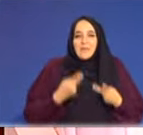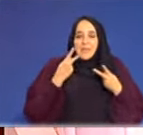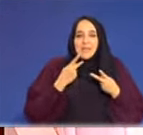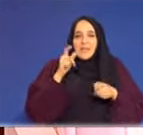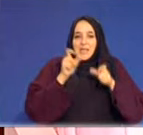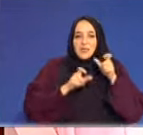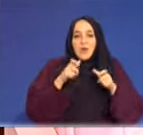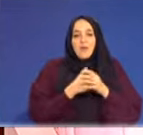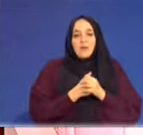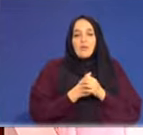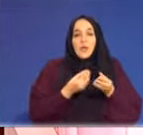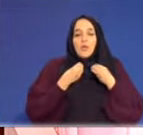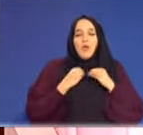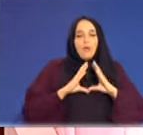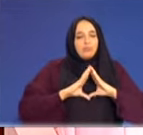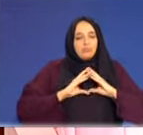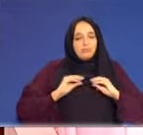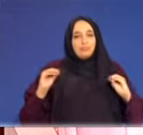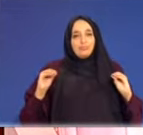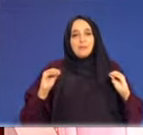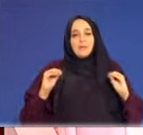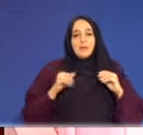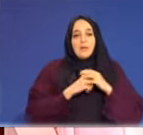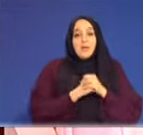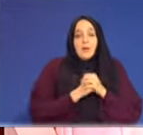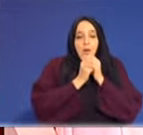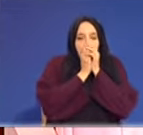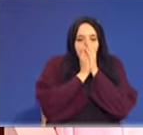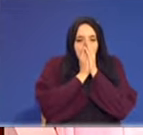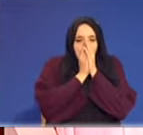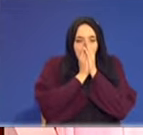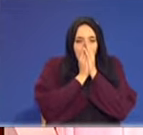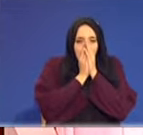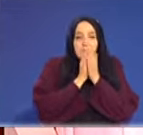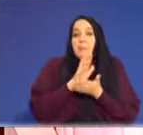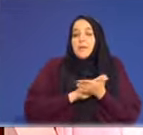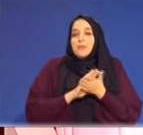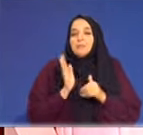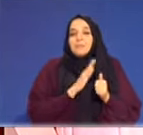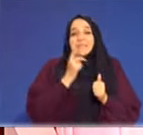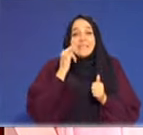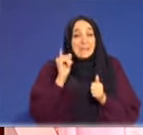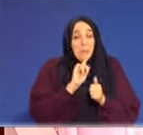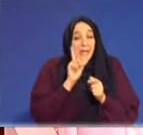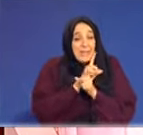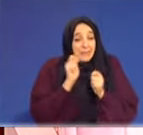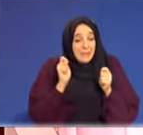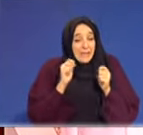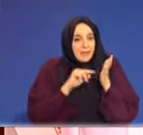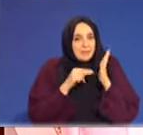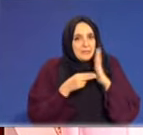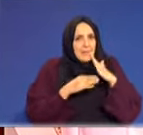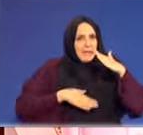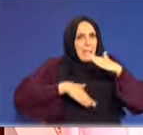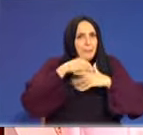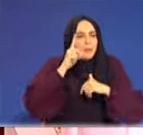سيحقق السكينة في حياة الناس. أما إذا لم تلتزم الحدود الشرعية ويكون تعدي